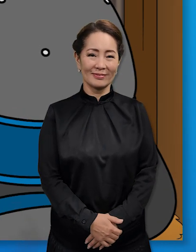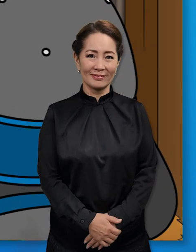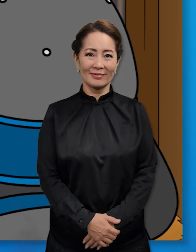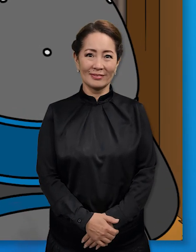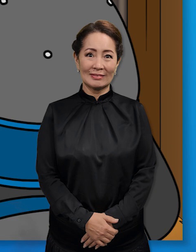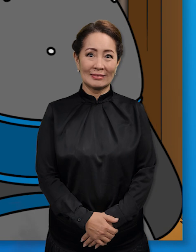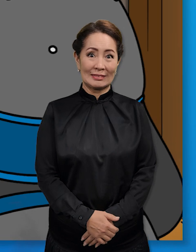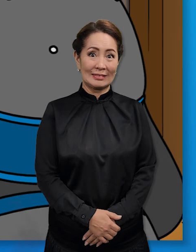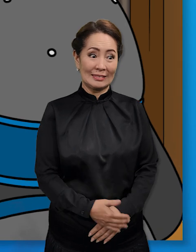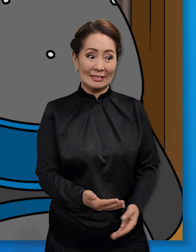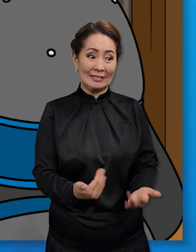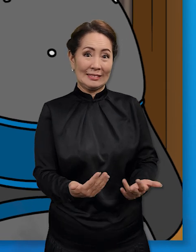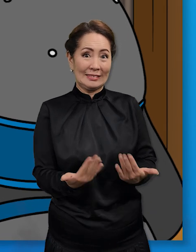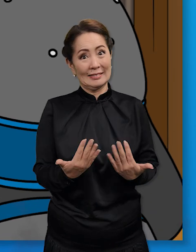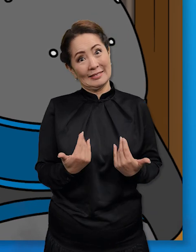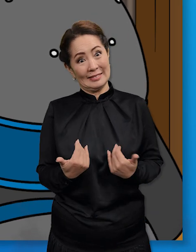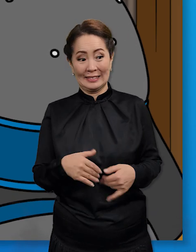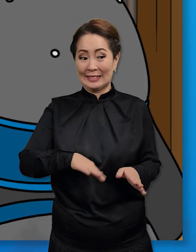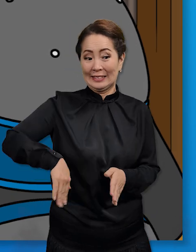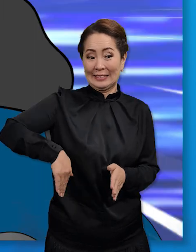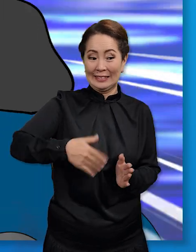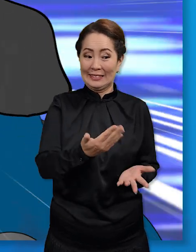За, гүгэрэй дүүнүүд минь. Гүгээд байгаарай.